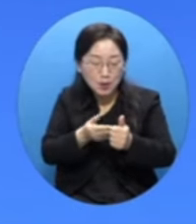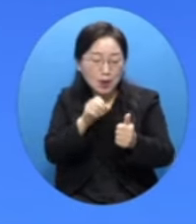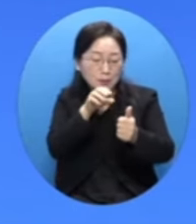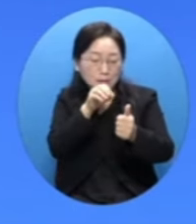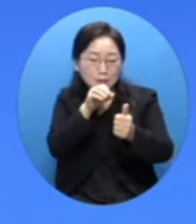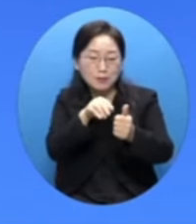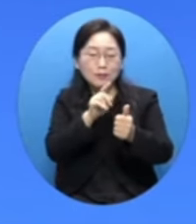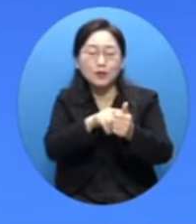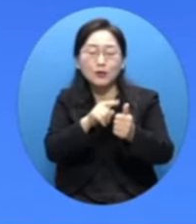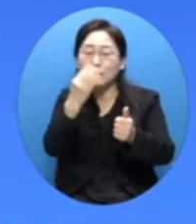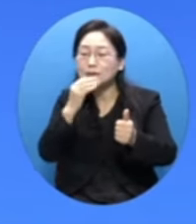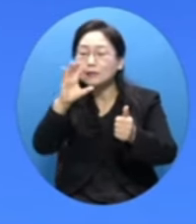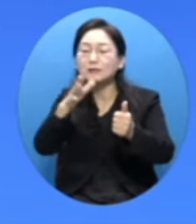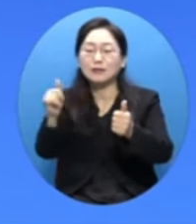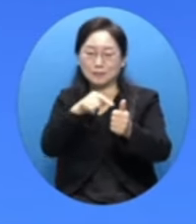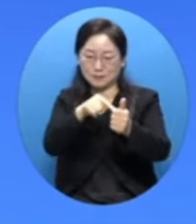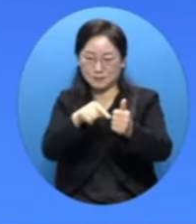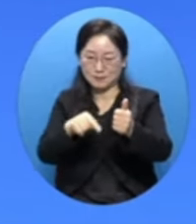이스라엘 백성이다.